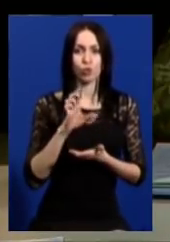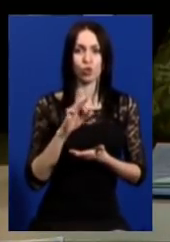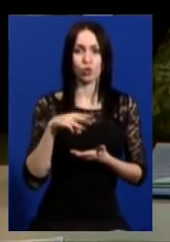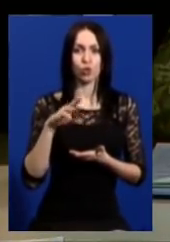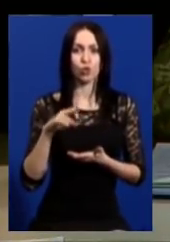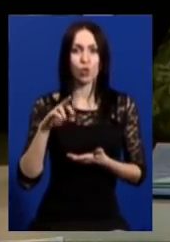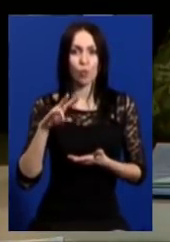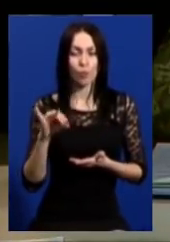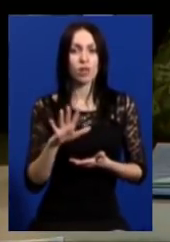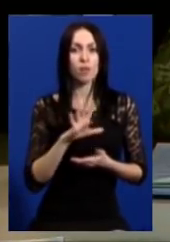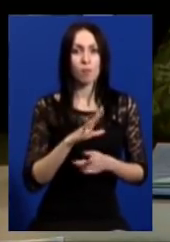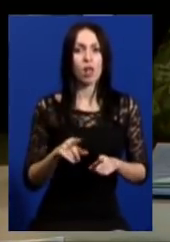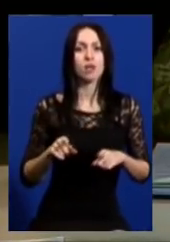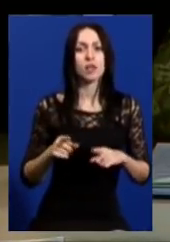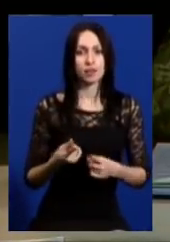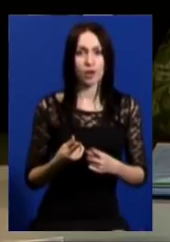було затримано